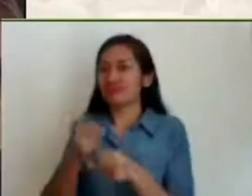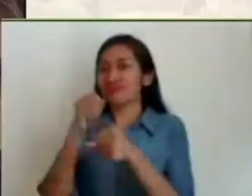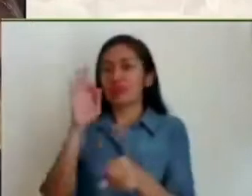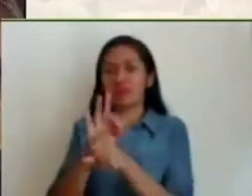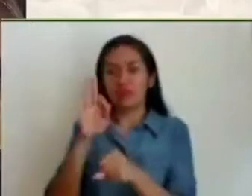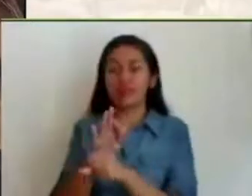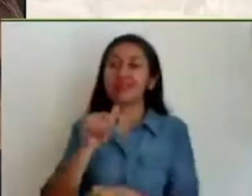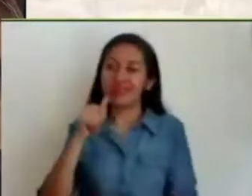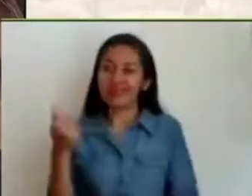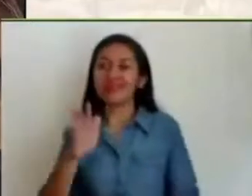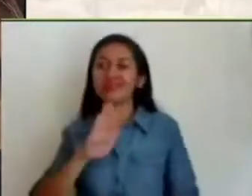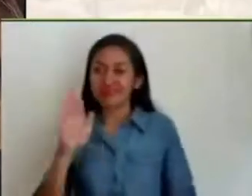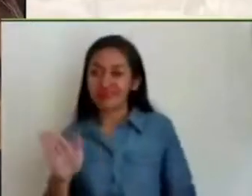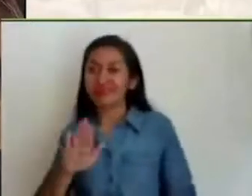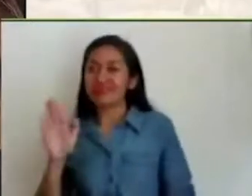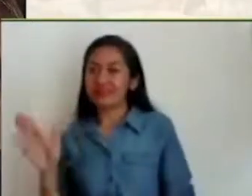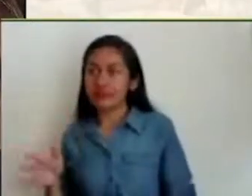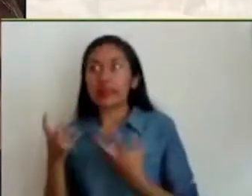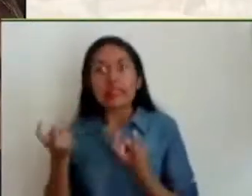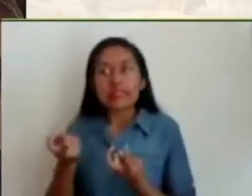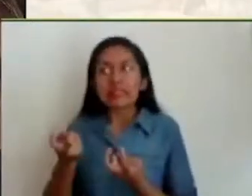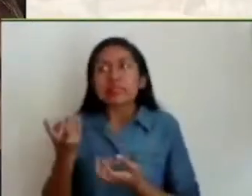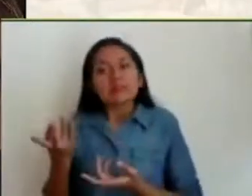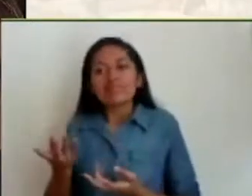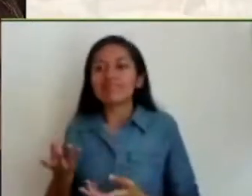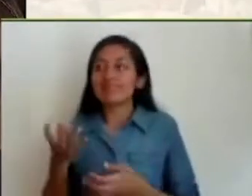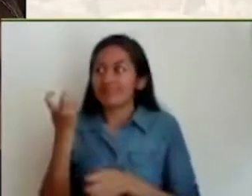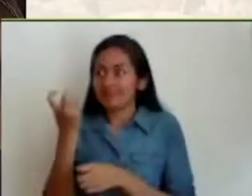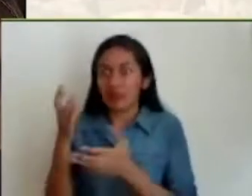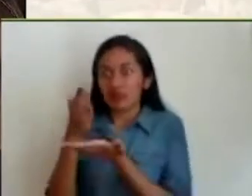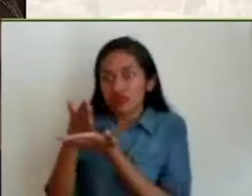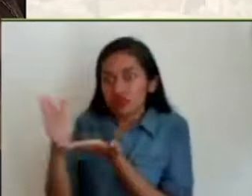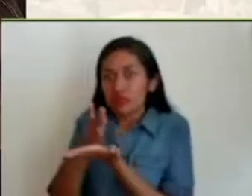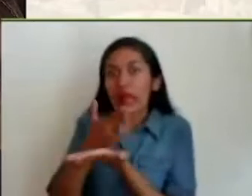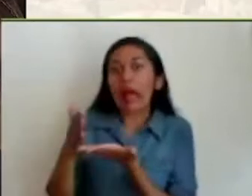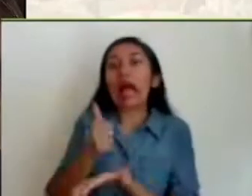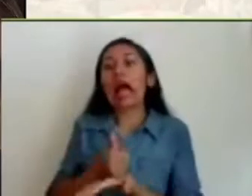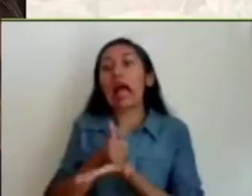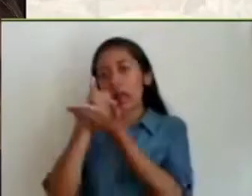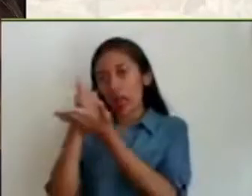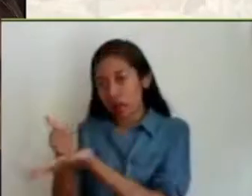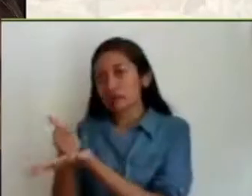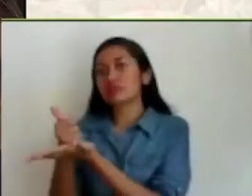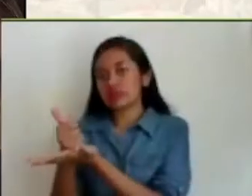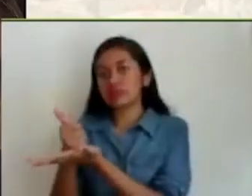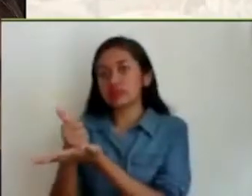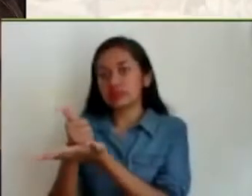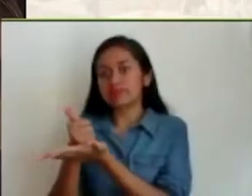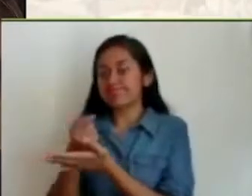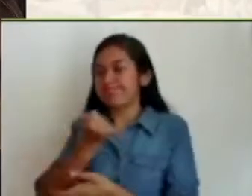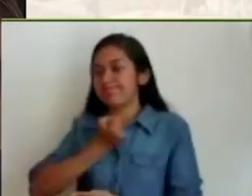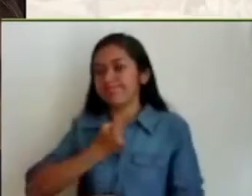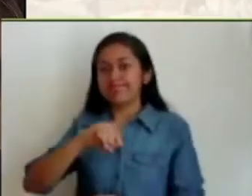La gratitudine dei sudditi ottomani è testimoniata dalla lettera indirizzata